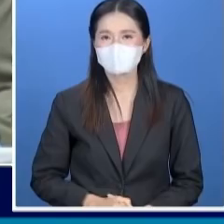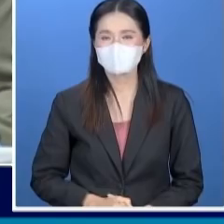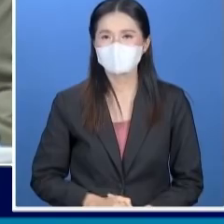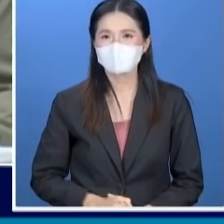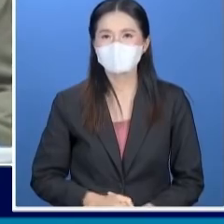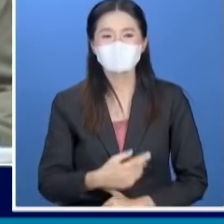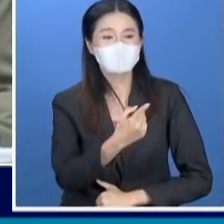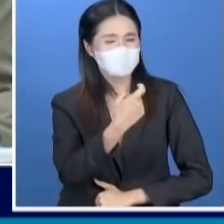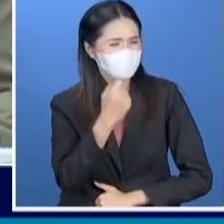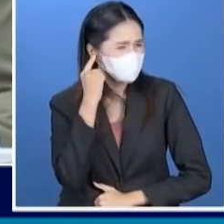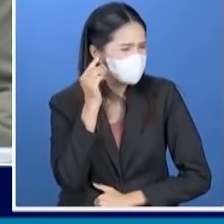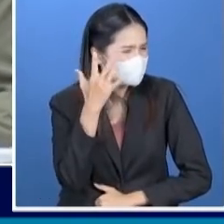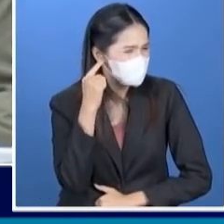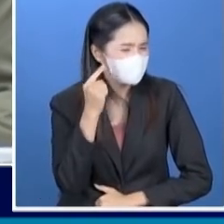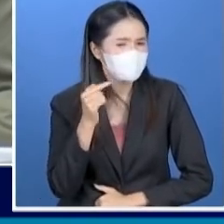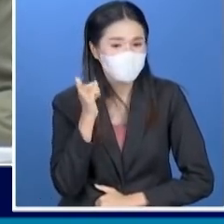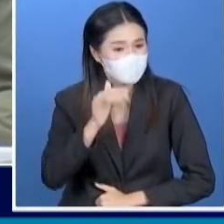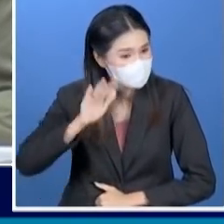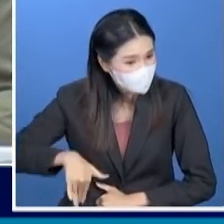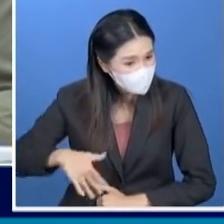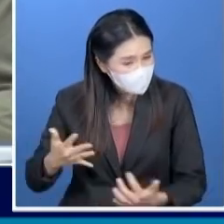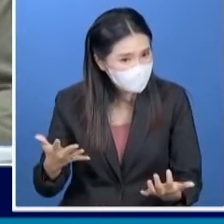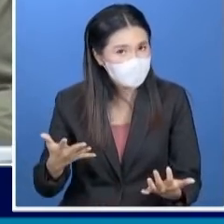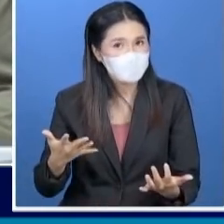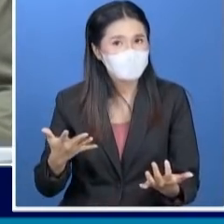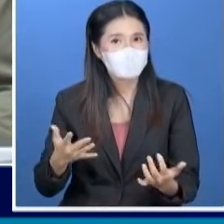ที่ถามว่าไม่ค่อยได้ยินมาช้า